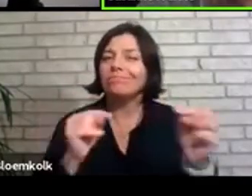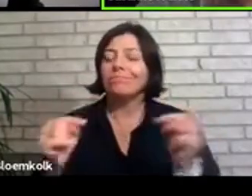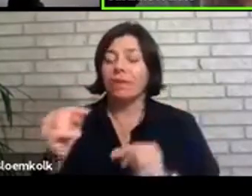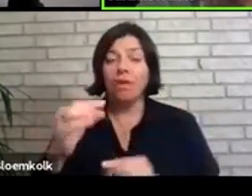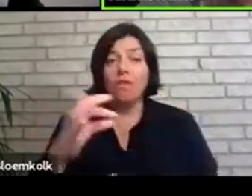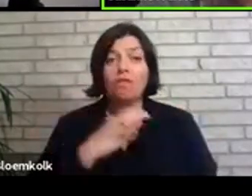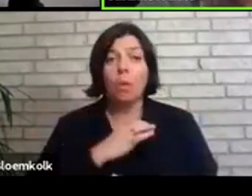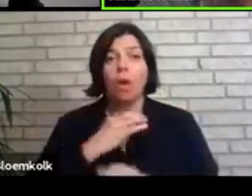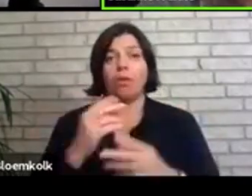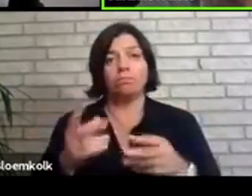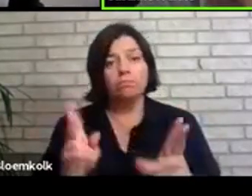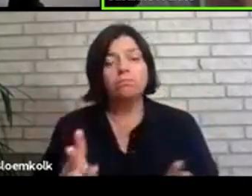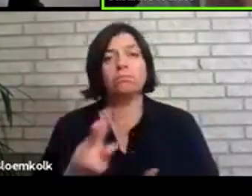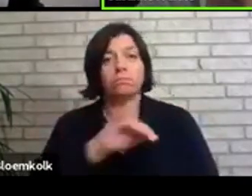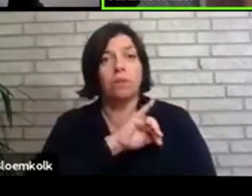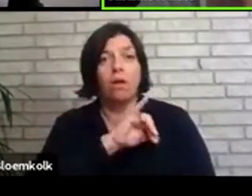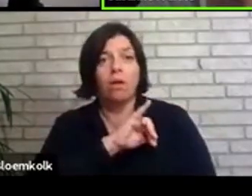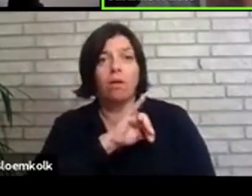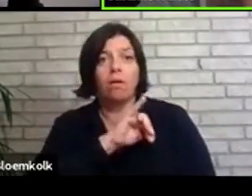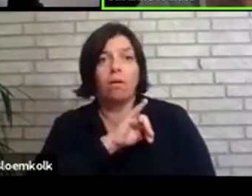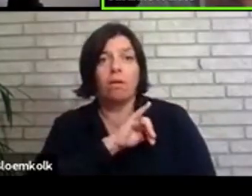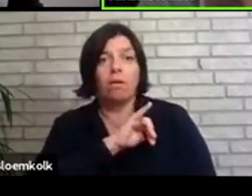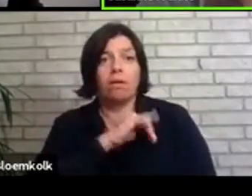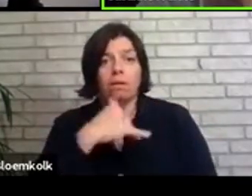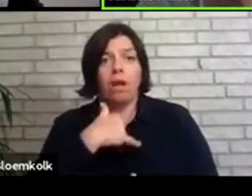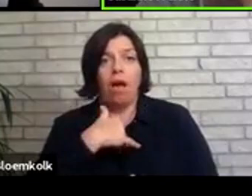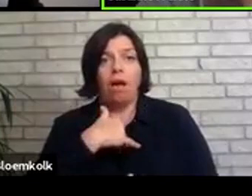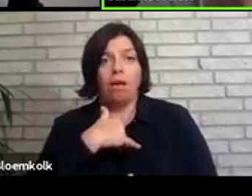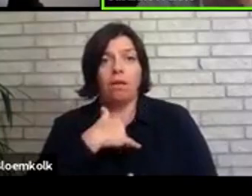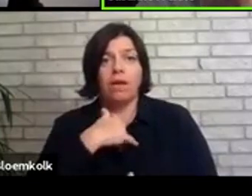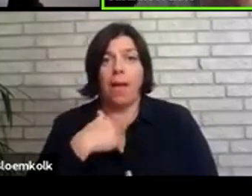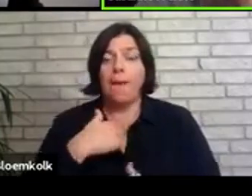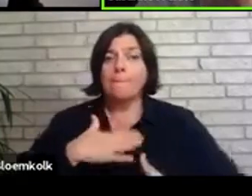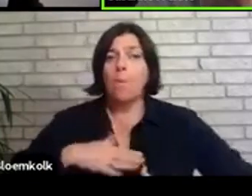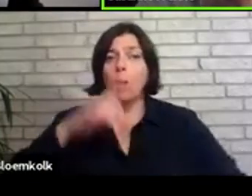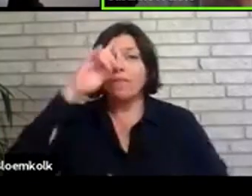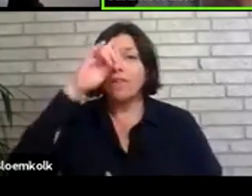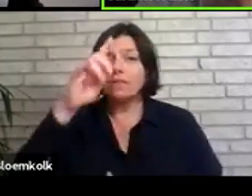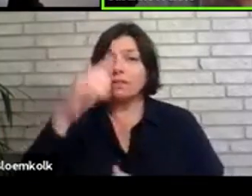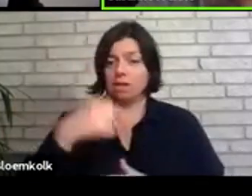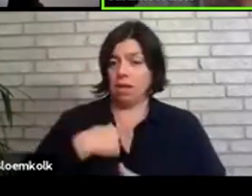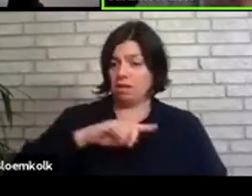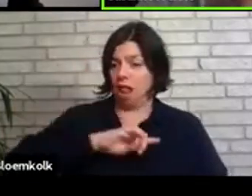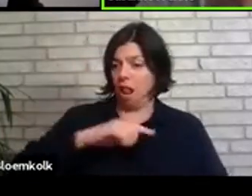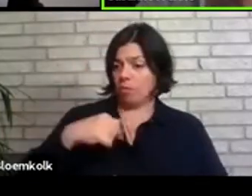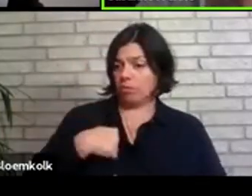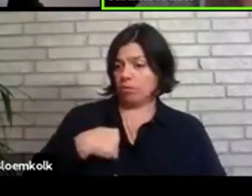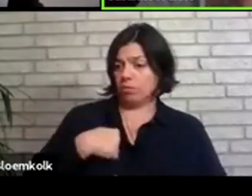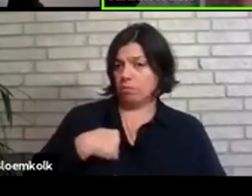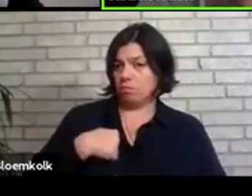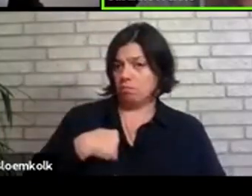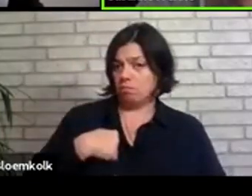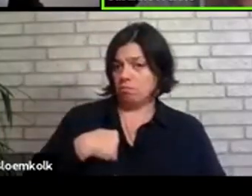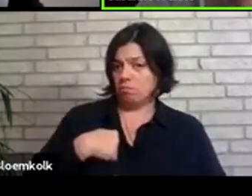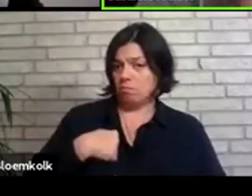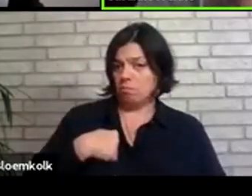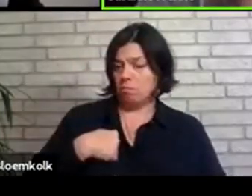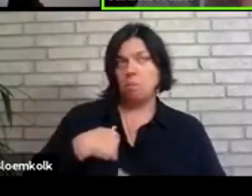interessiert es wirklich, ob ich Teil einer Fanszene bin, die sagt, um jeden